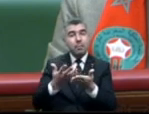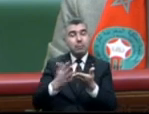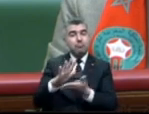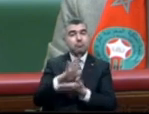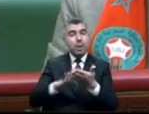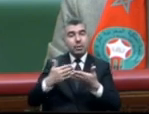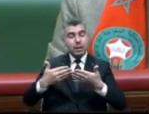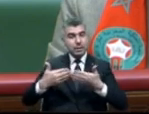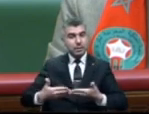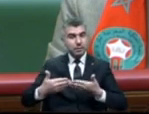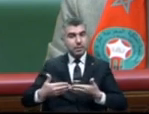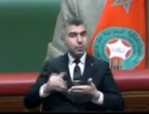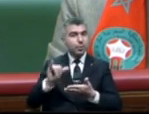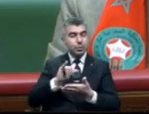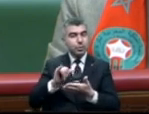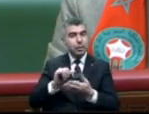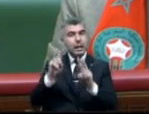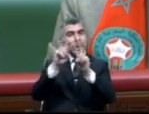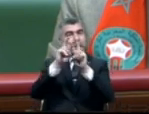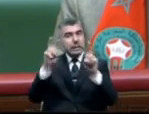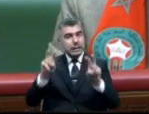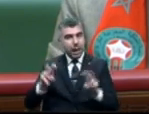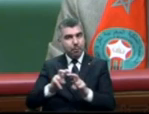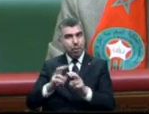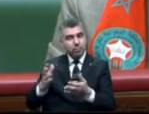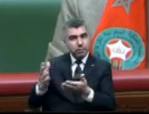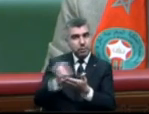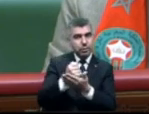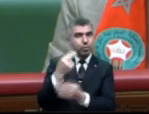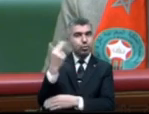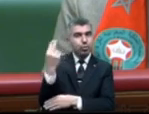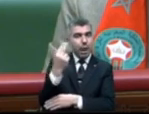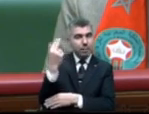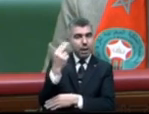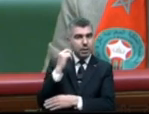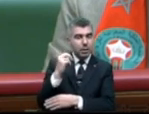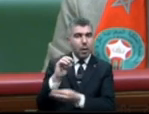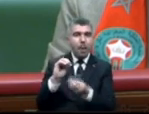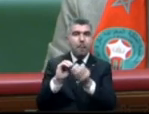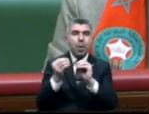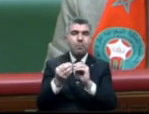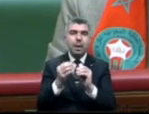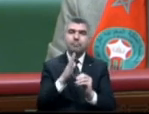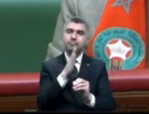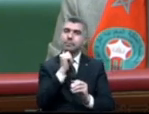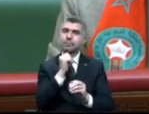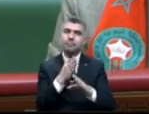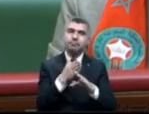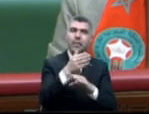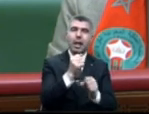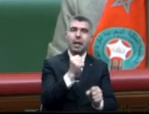كنلقاو حاليا هو أنه كيتخرجوا مجموعة ديال الطلبة وكيلقاو الإشكال في أنهم يولجوا سوق